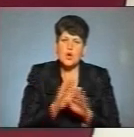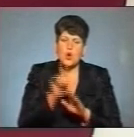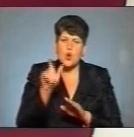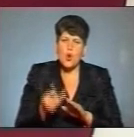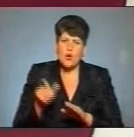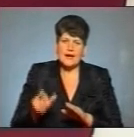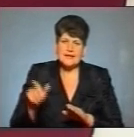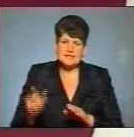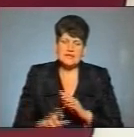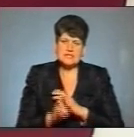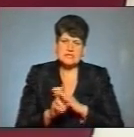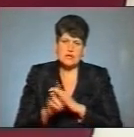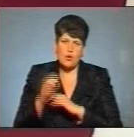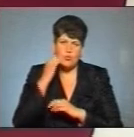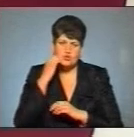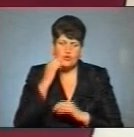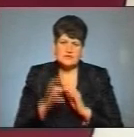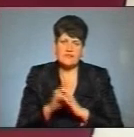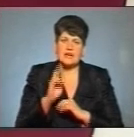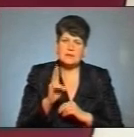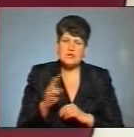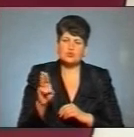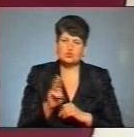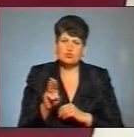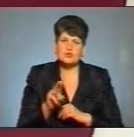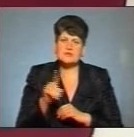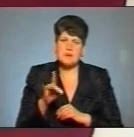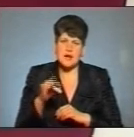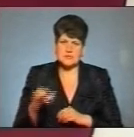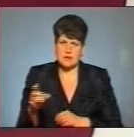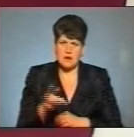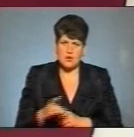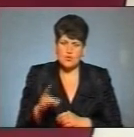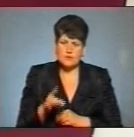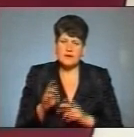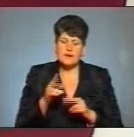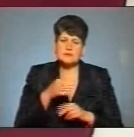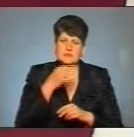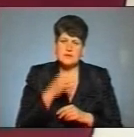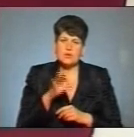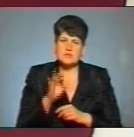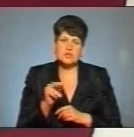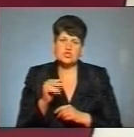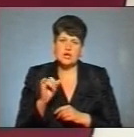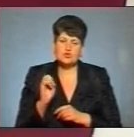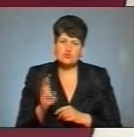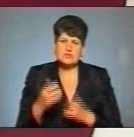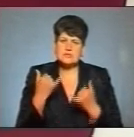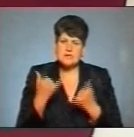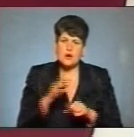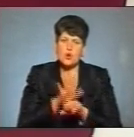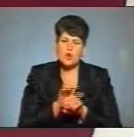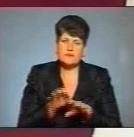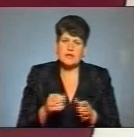Православної церкви Московського патріархату в Кременецькому, Шумському та Збаразькому районах. Як розповіла Оксана Чайчук, наразі коронавірус